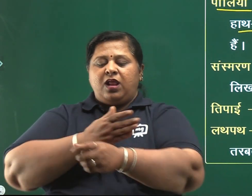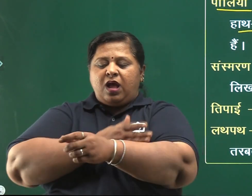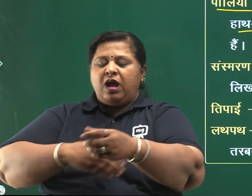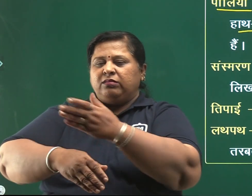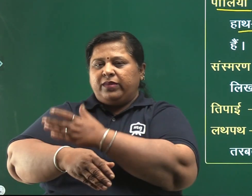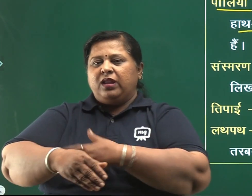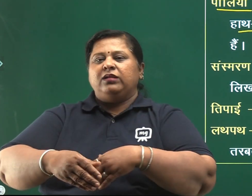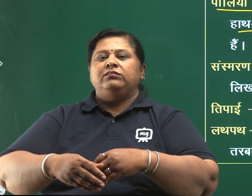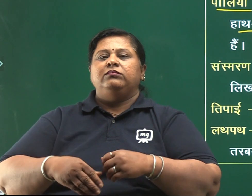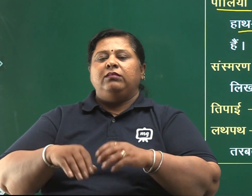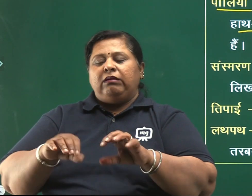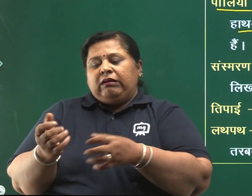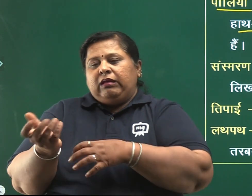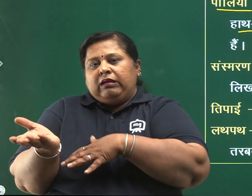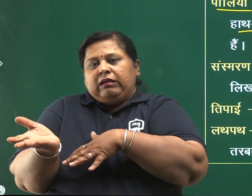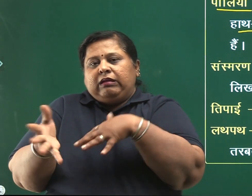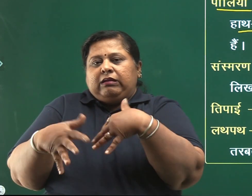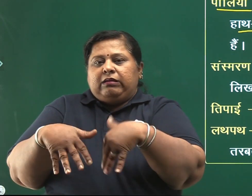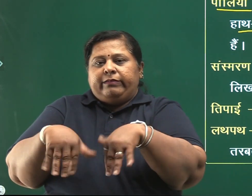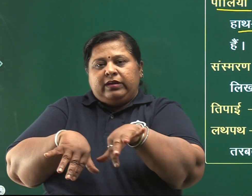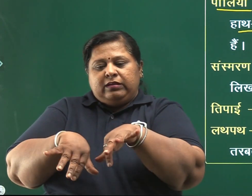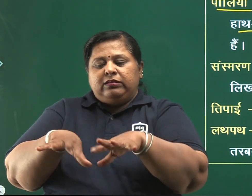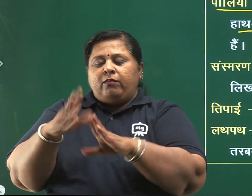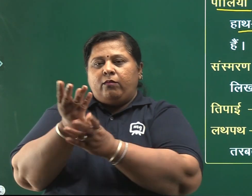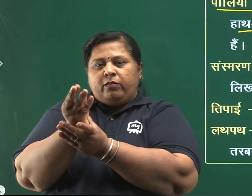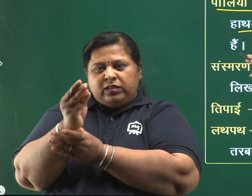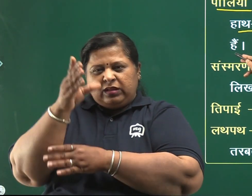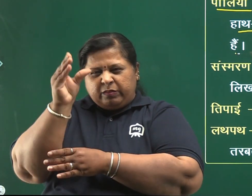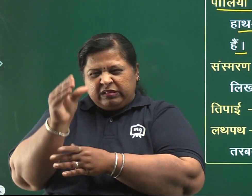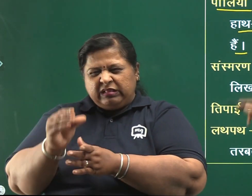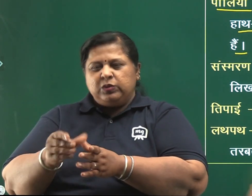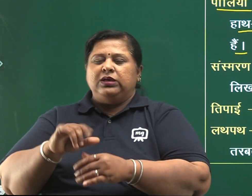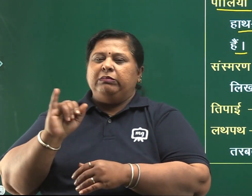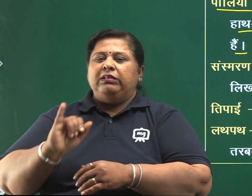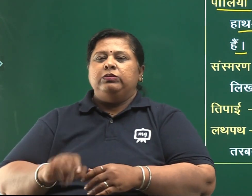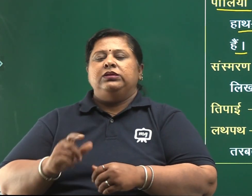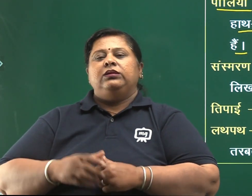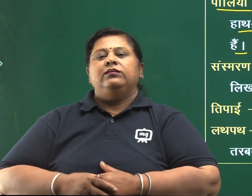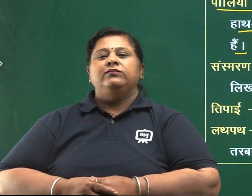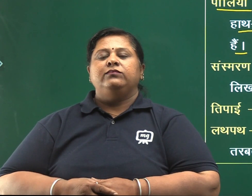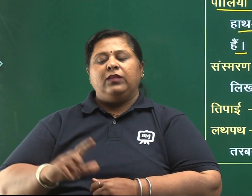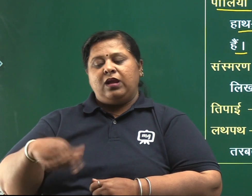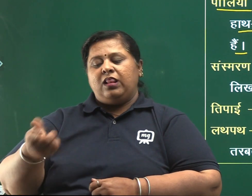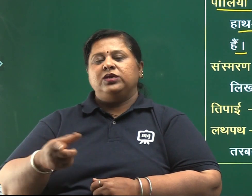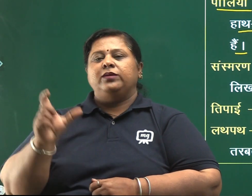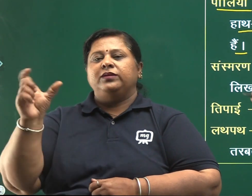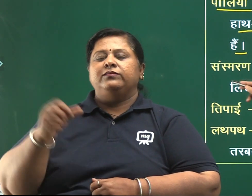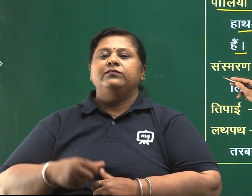हाथ पैर टेढ़े और पतले हो जाते हैं। अगला